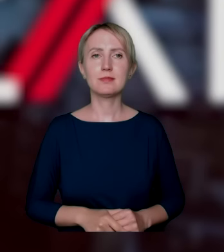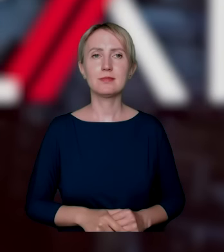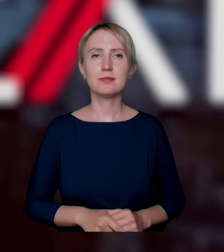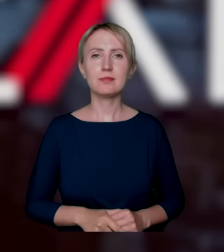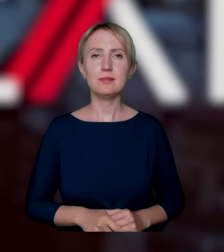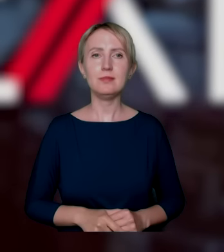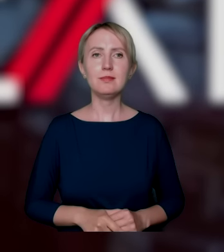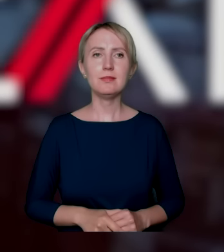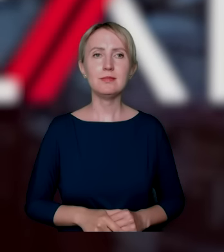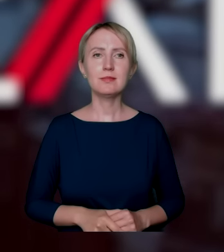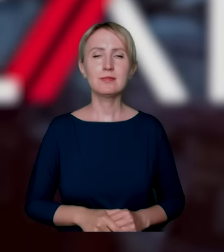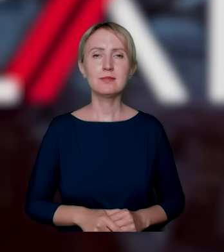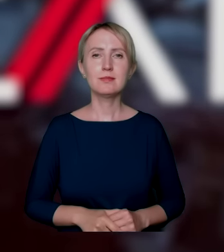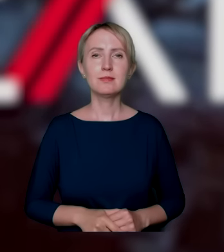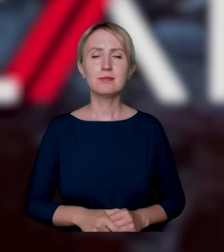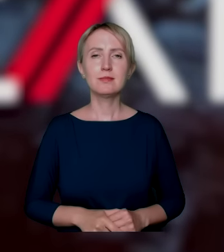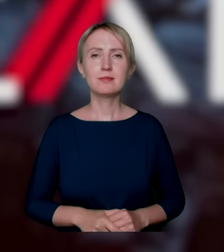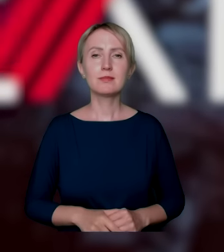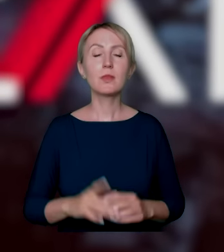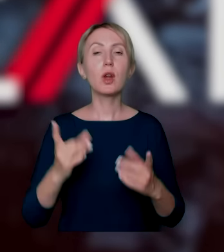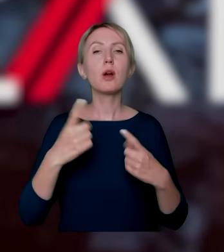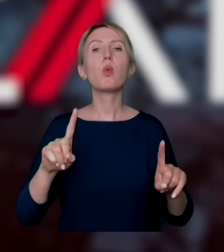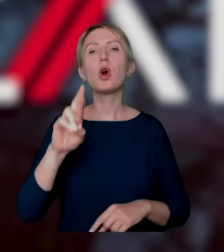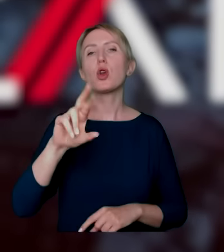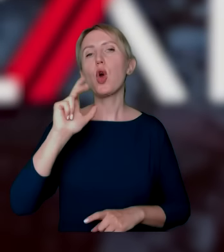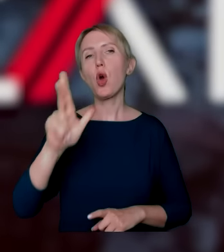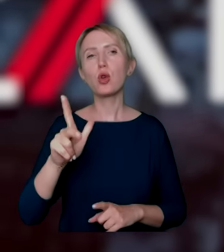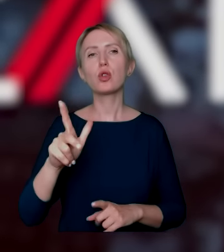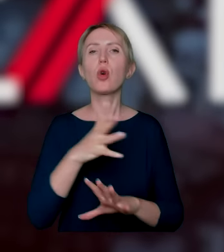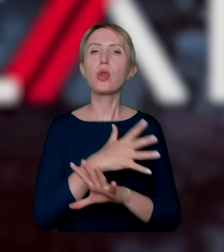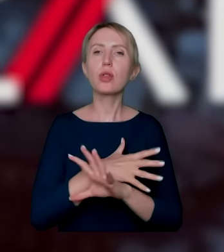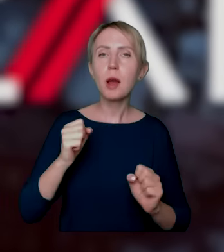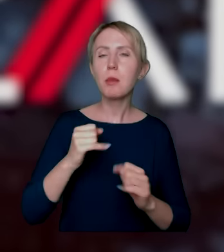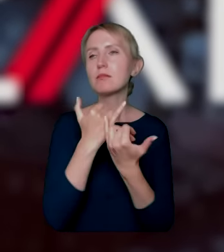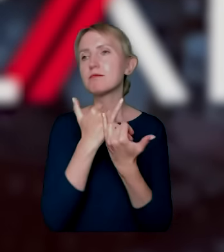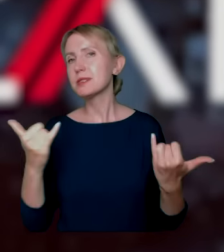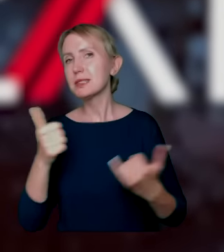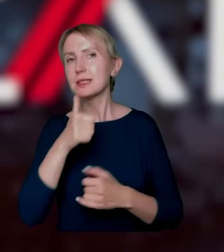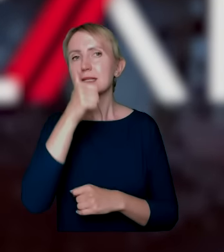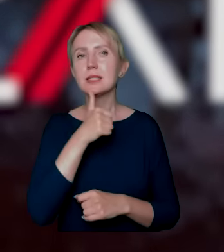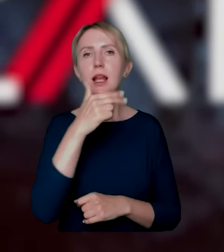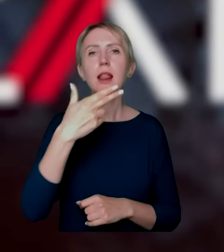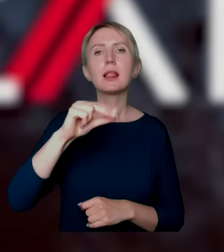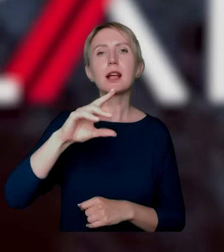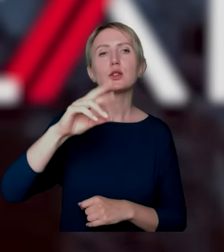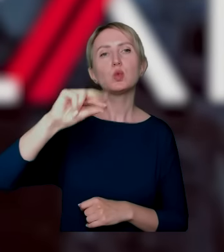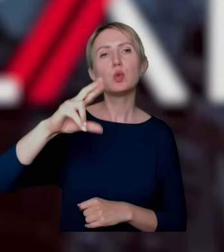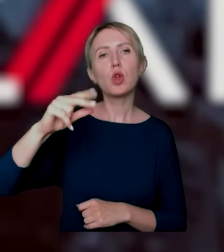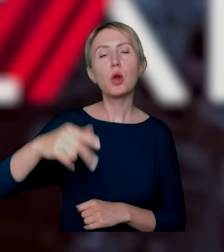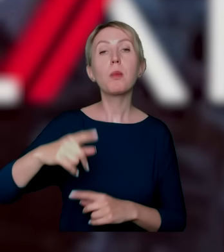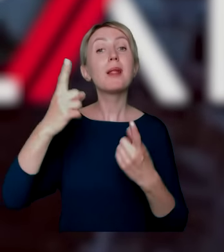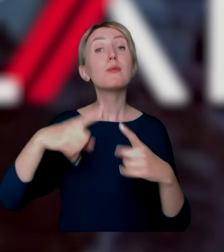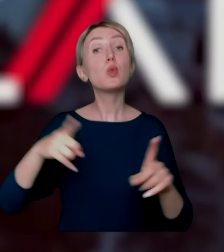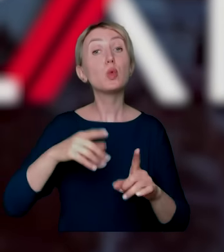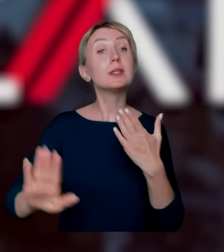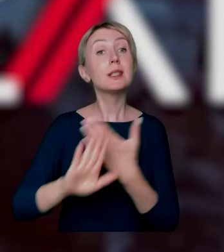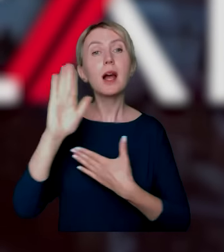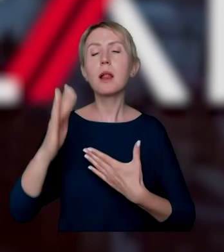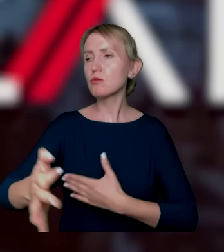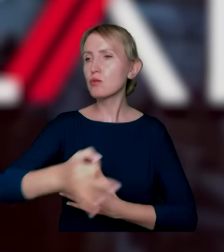Nie najgorszy. Muzyka rockowa, rodzinny dramat i liczne tajemnice. Next to Normal, musical nagrodzony Pulitzerem za najlepszy